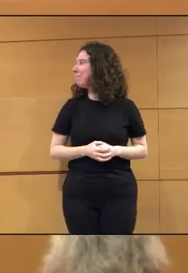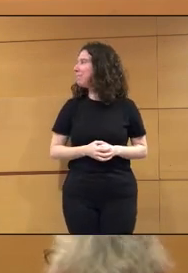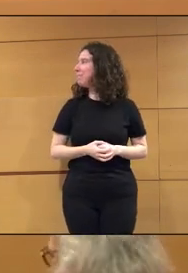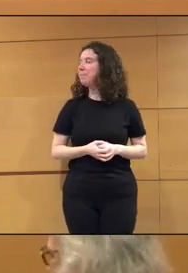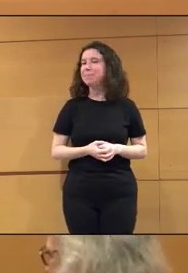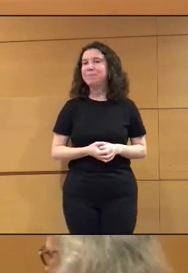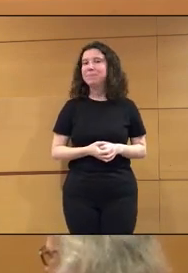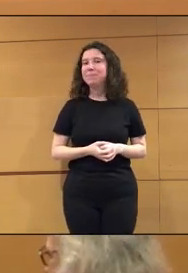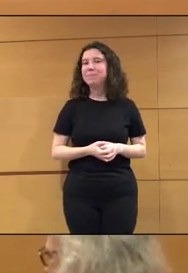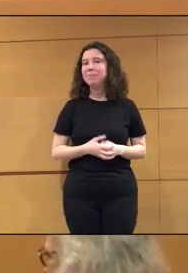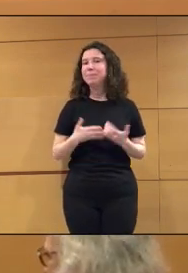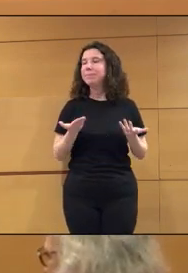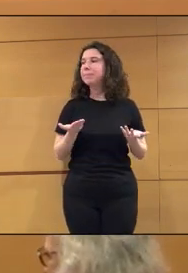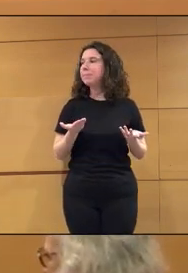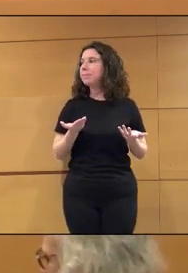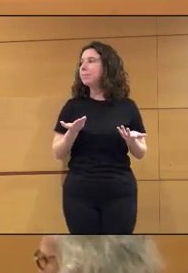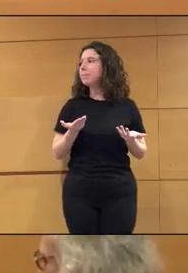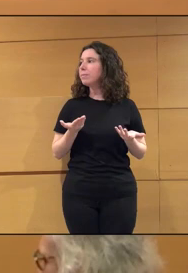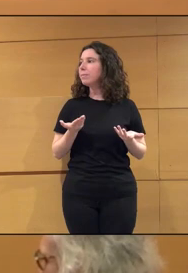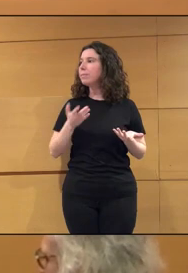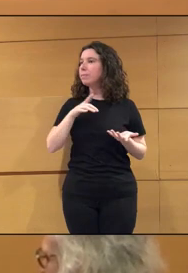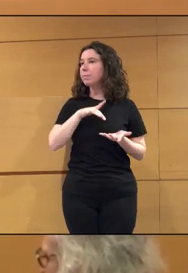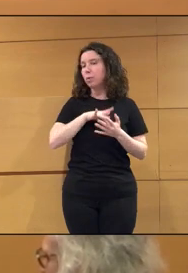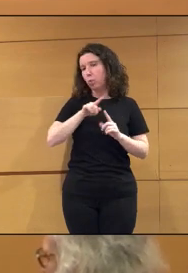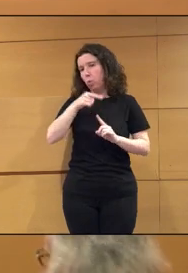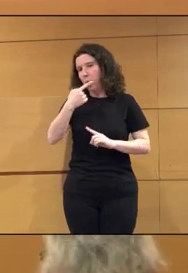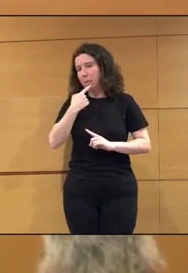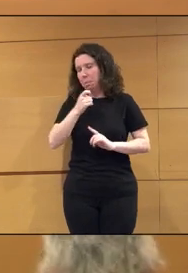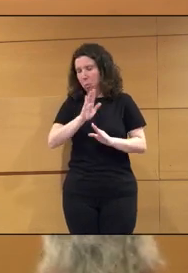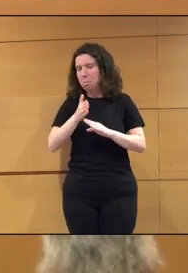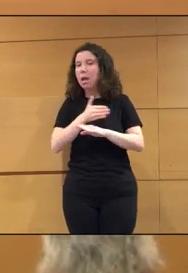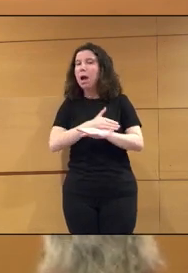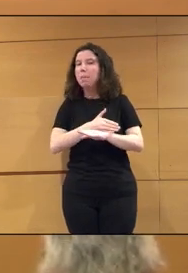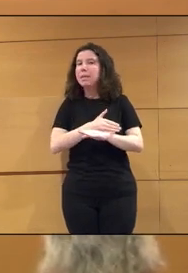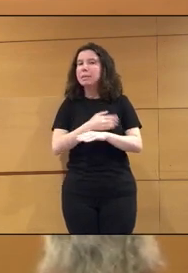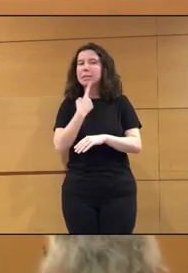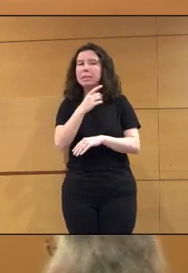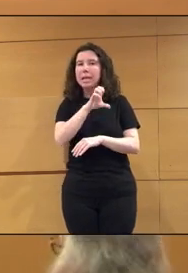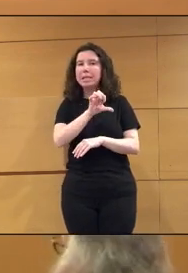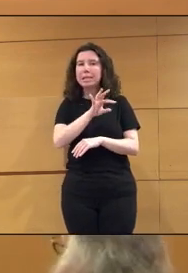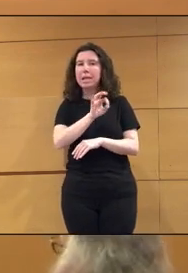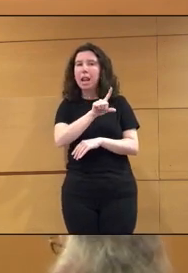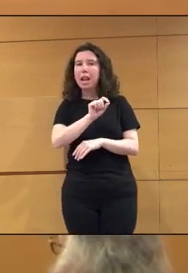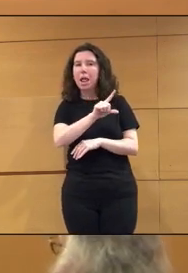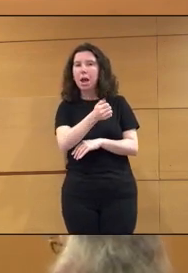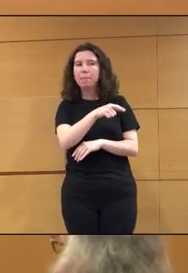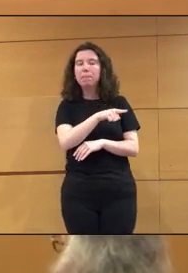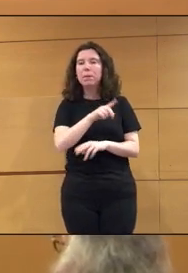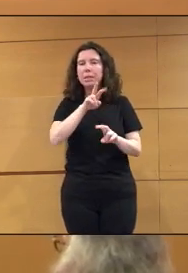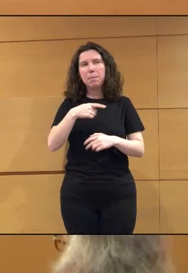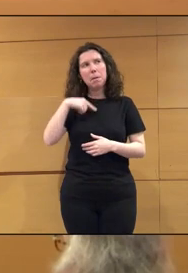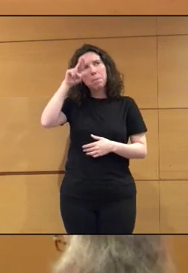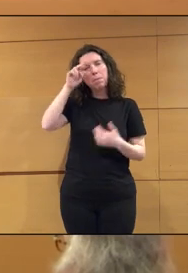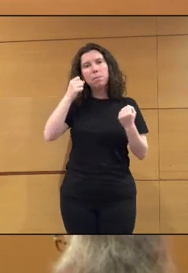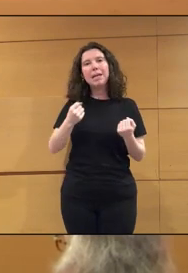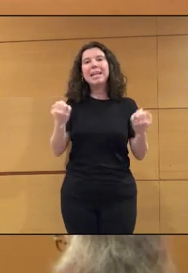Gràcies, Estela. Abans de que passar una altra pregunta, Estela, perquè a mi un tema que m'amoïna molt, que és el